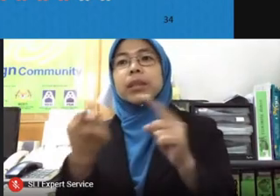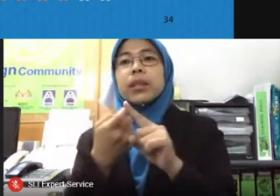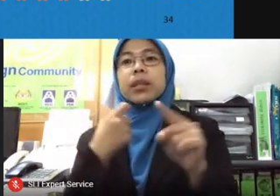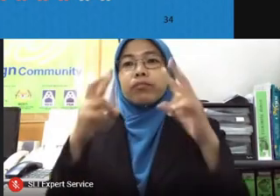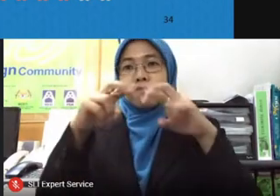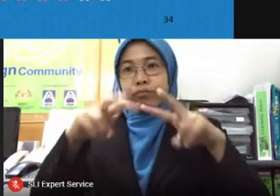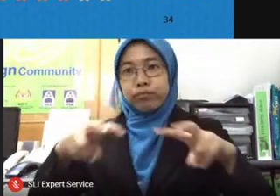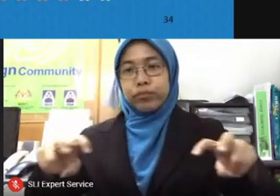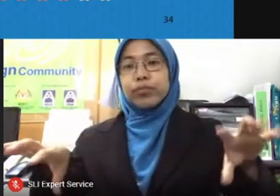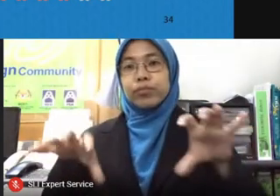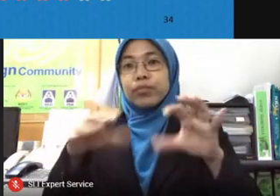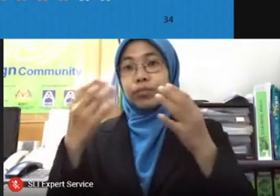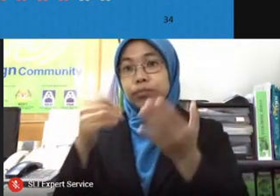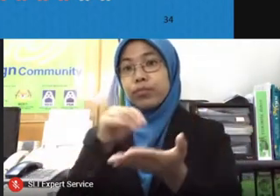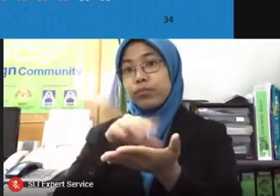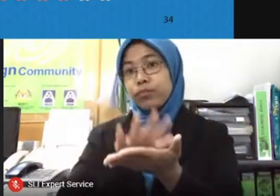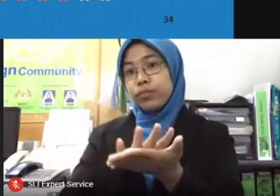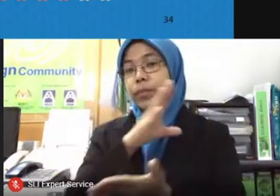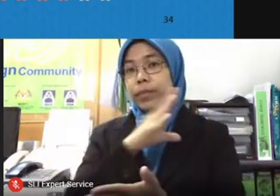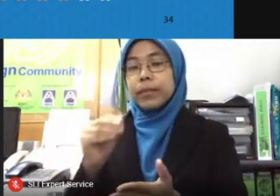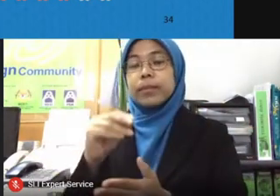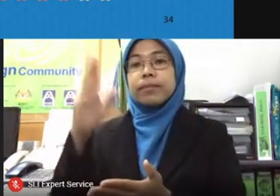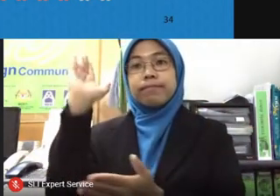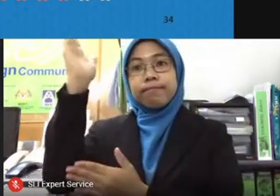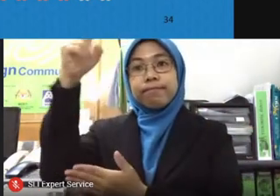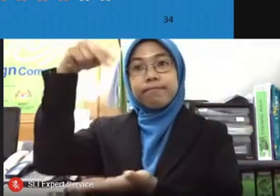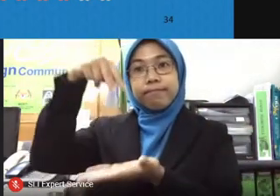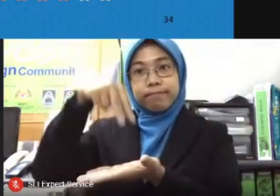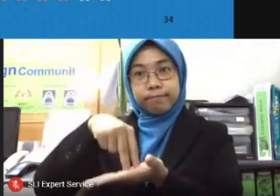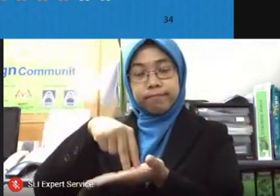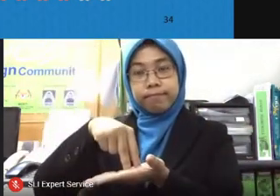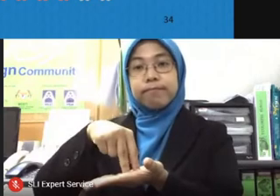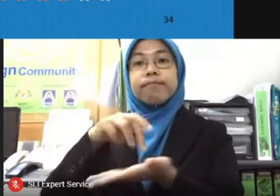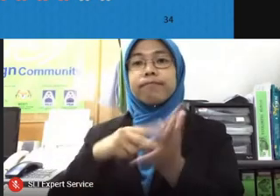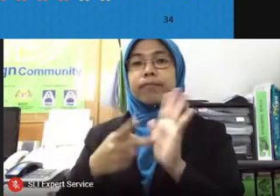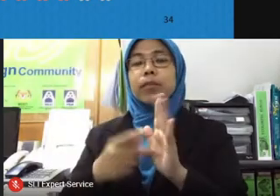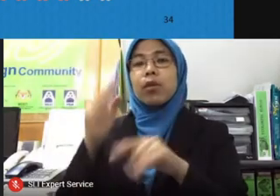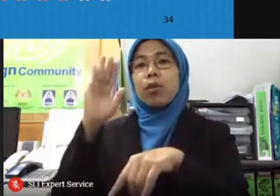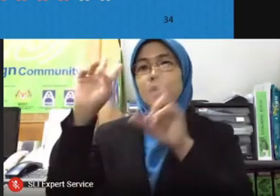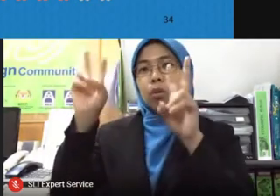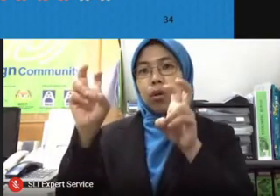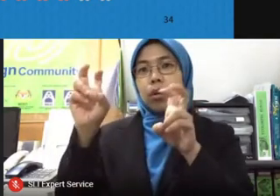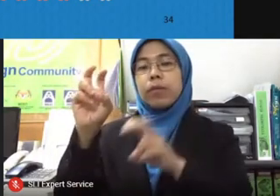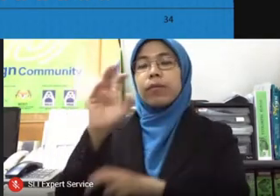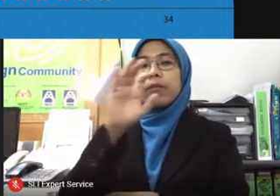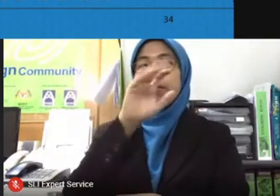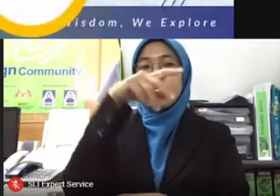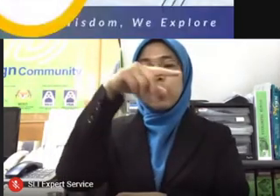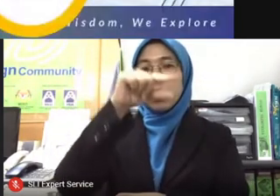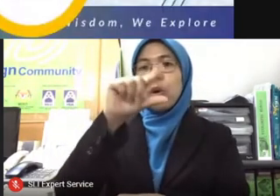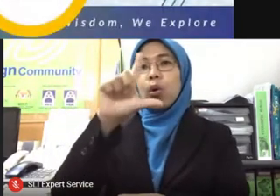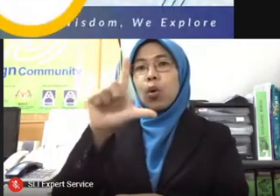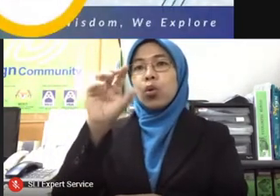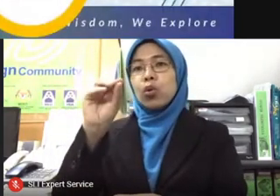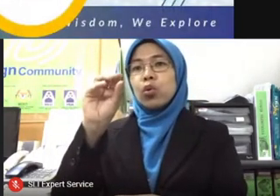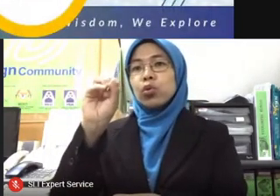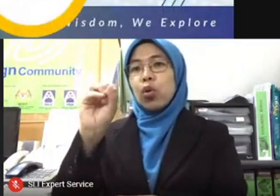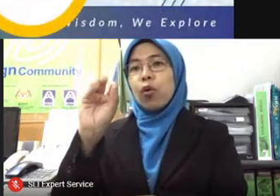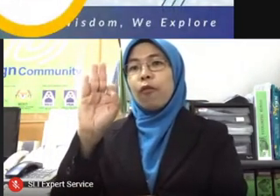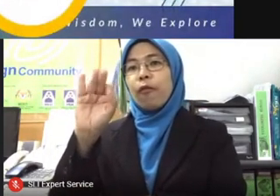dibuatlah kajian yang dibuat . So public speaking, fear of public speaking dipanggil sebagai glossophobia . Alright, bila